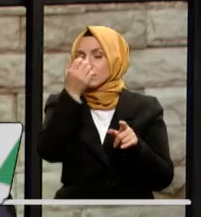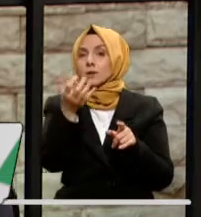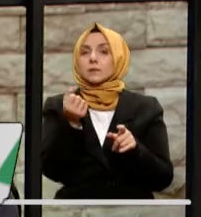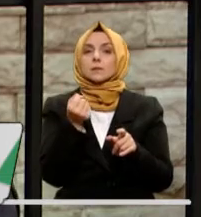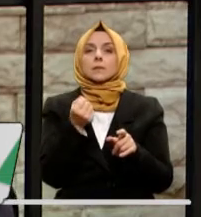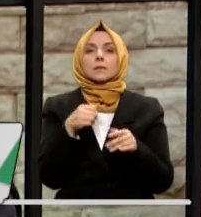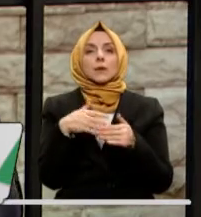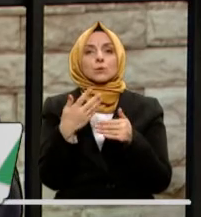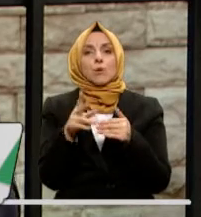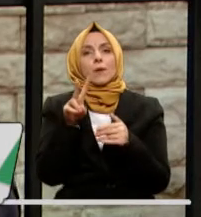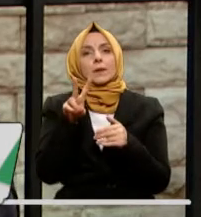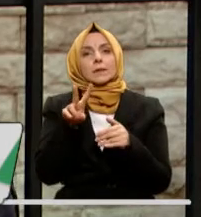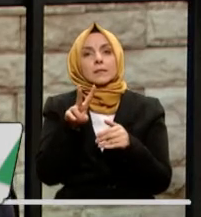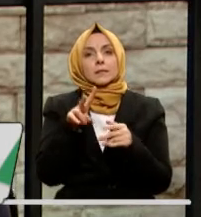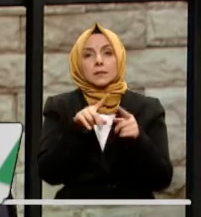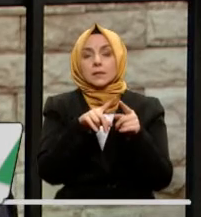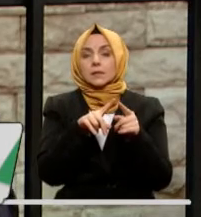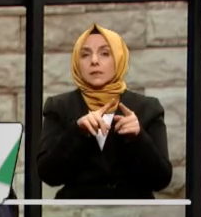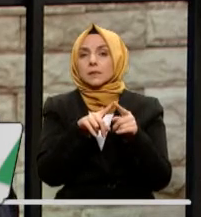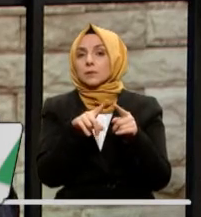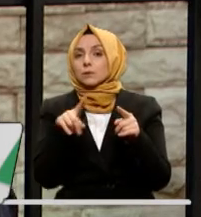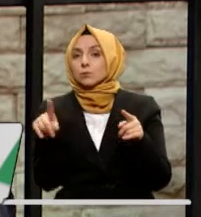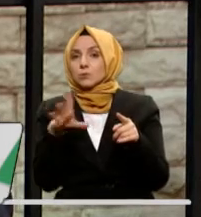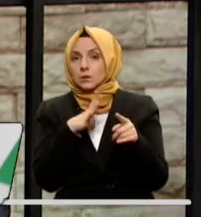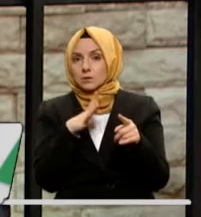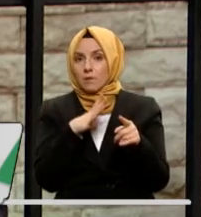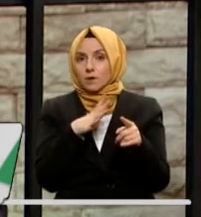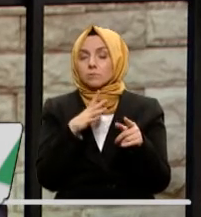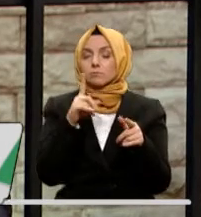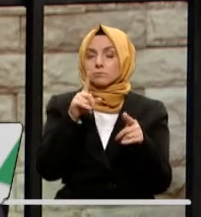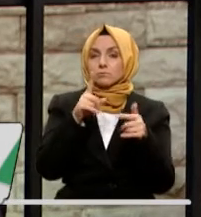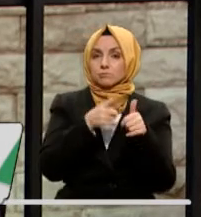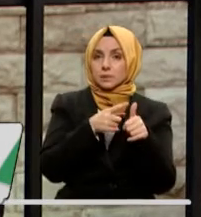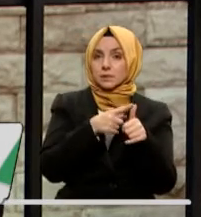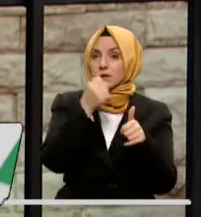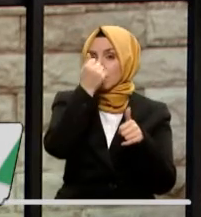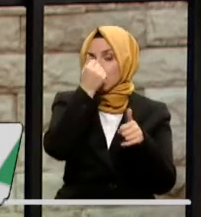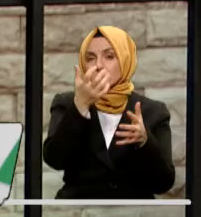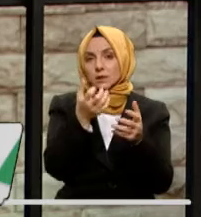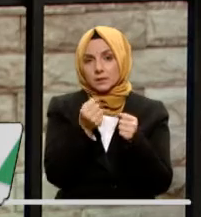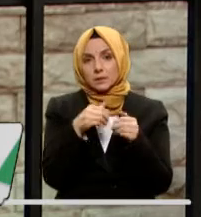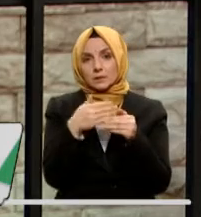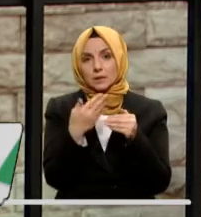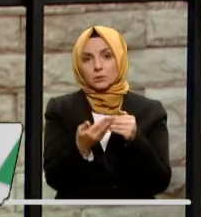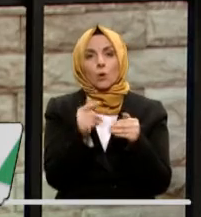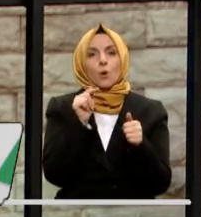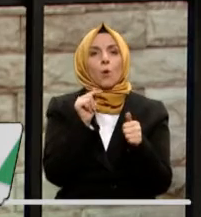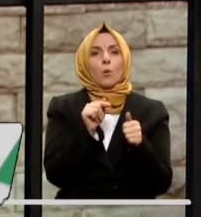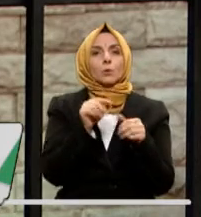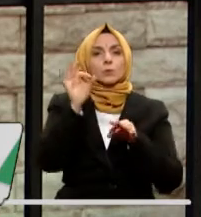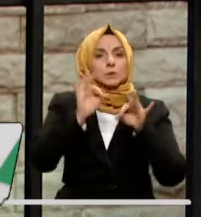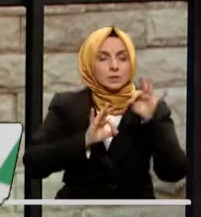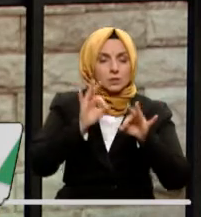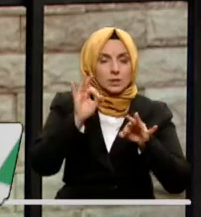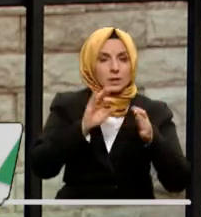iki temel süreci var bir kanın kendisiyle kendisi bazı işlemlerden geçirilir kan tam kan olarak kullanılmaz bağışta